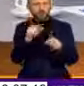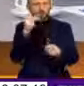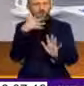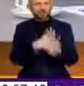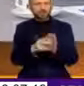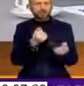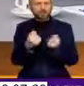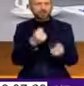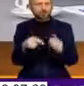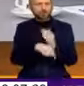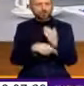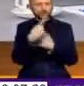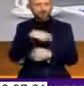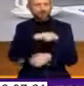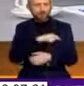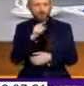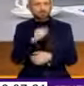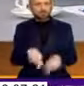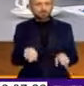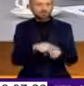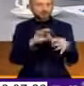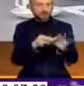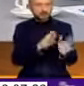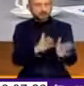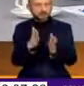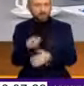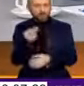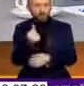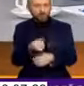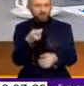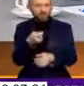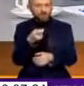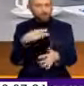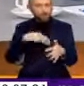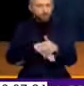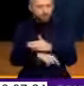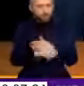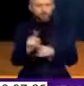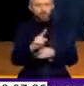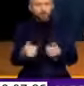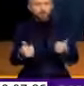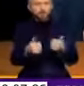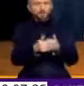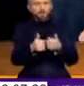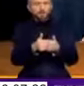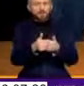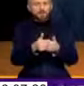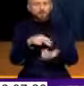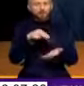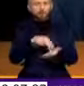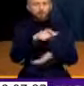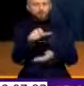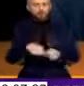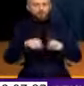бореться з корупцією в Іспанії. І там настільки складна система купівлі квитка в метро, що біля стоять